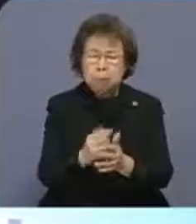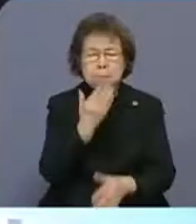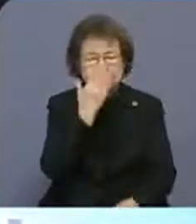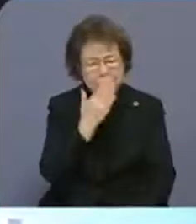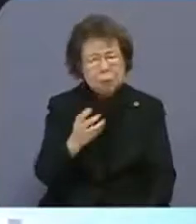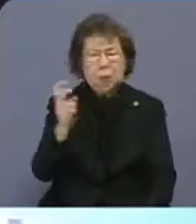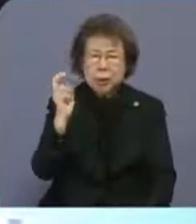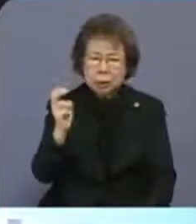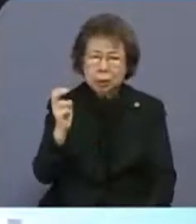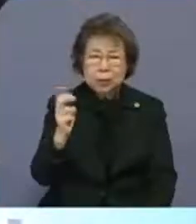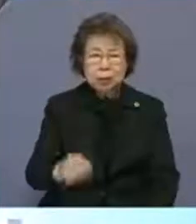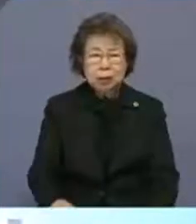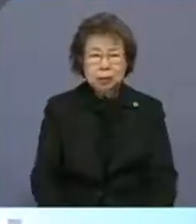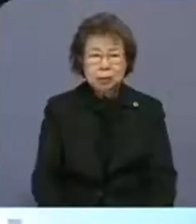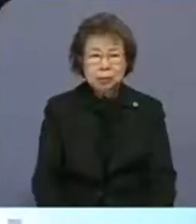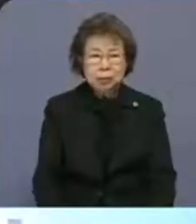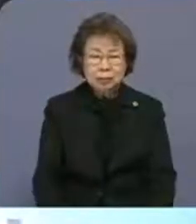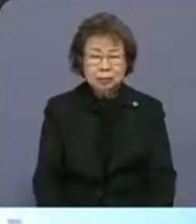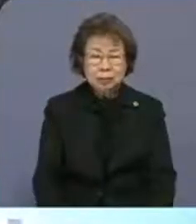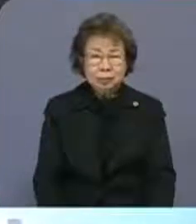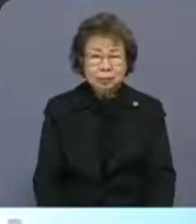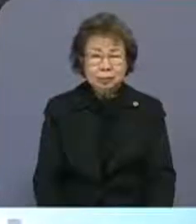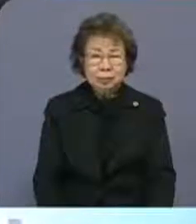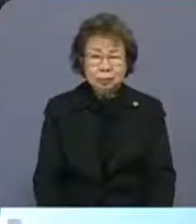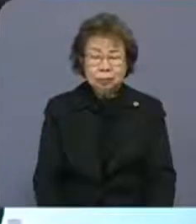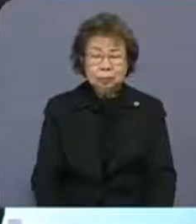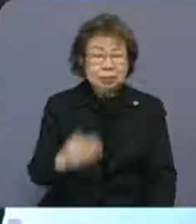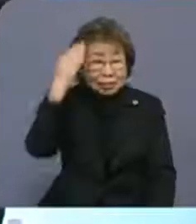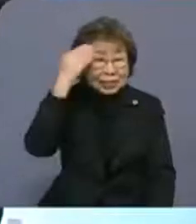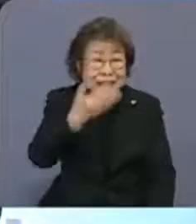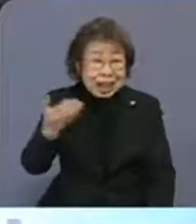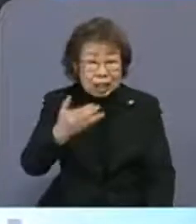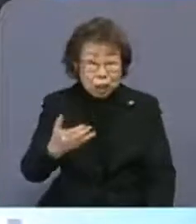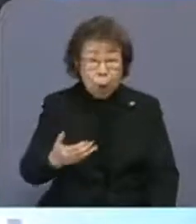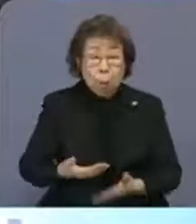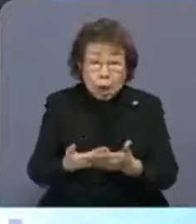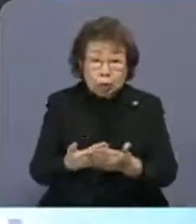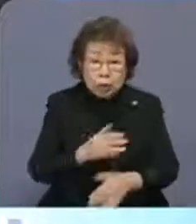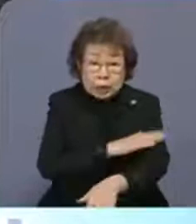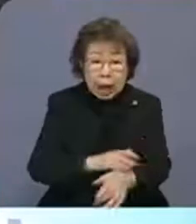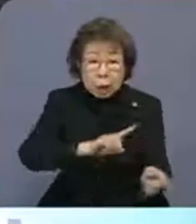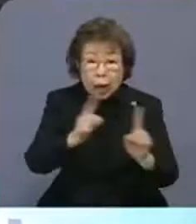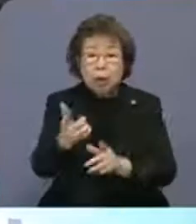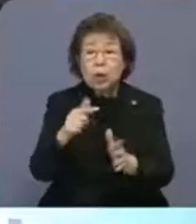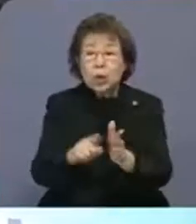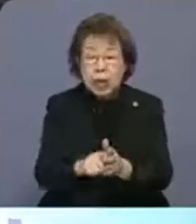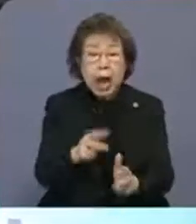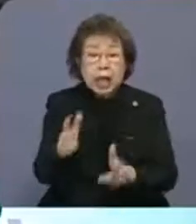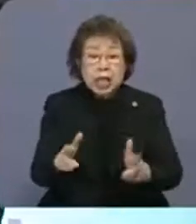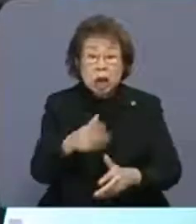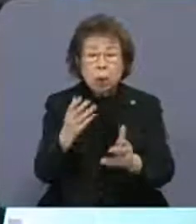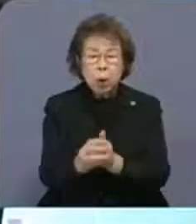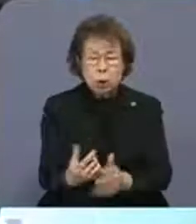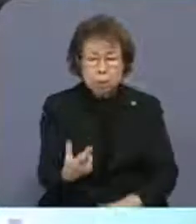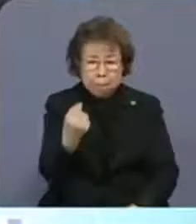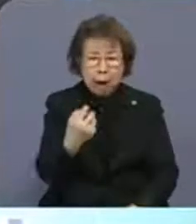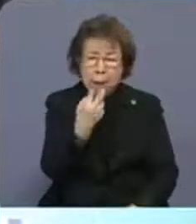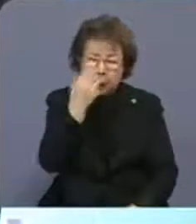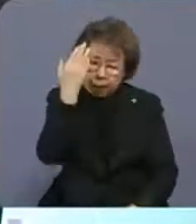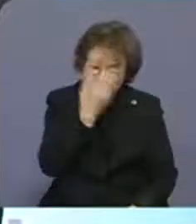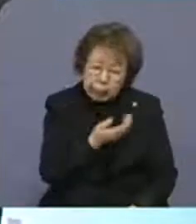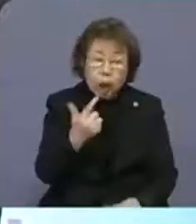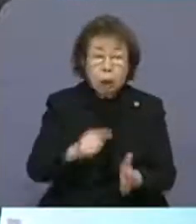보고 있습니다 탄소배출권 이 활발하게 그래 되면 기업들도 친환경 투자를